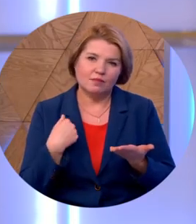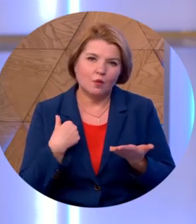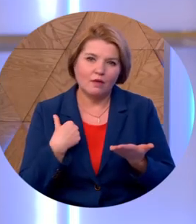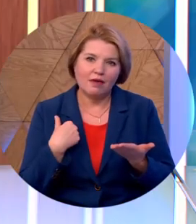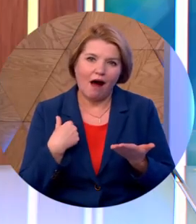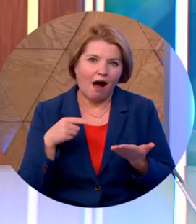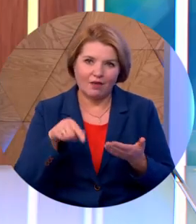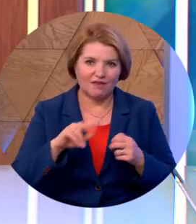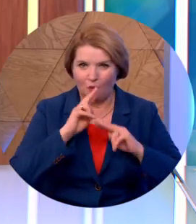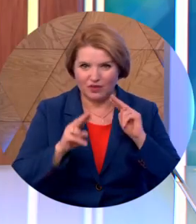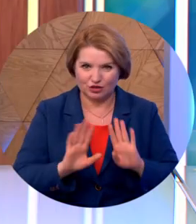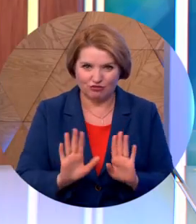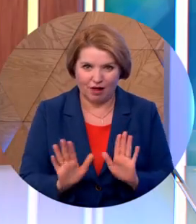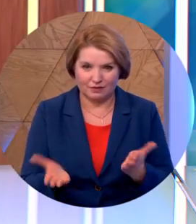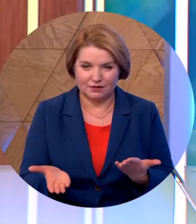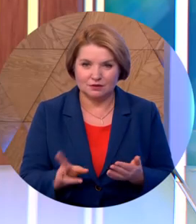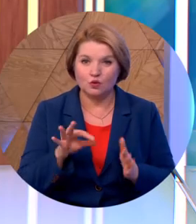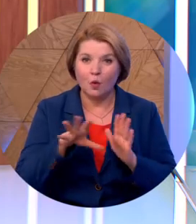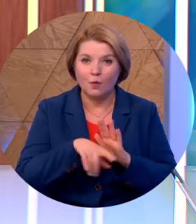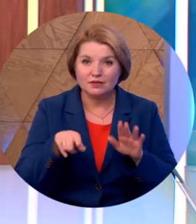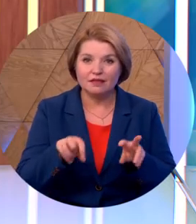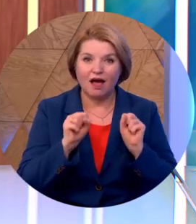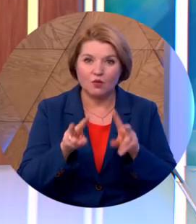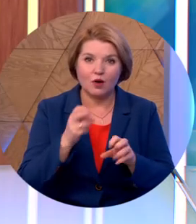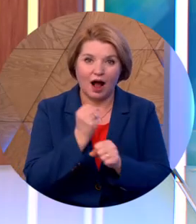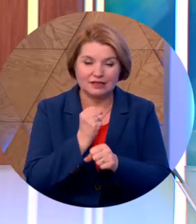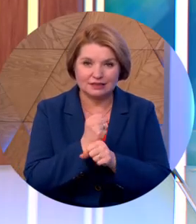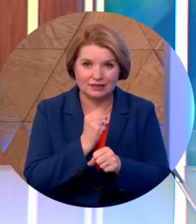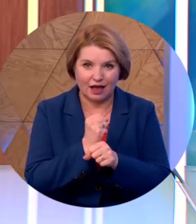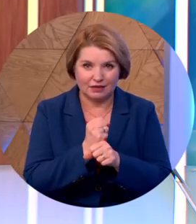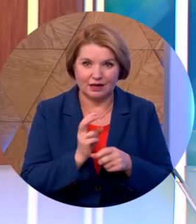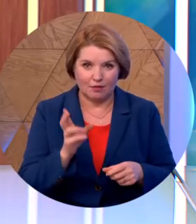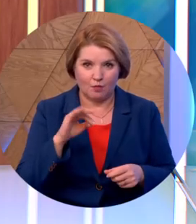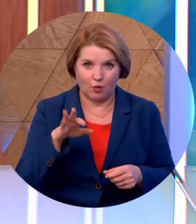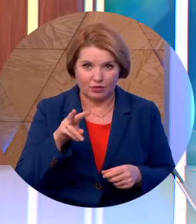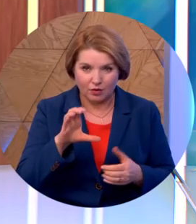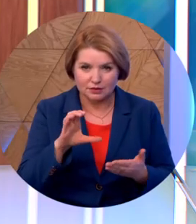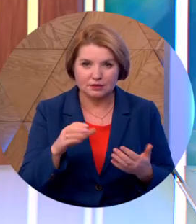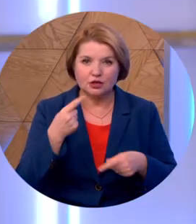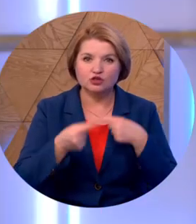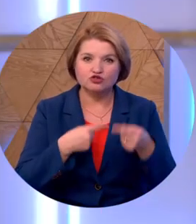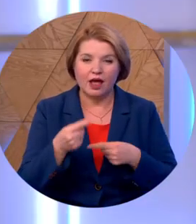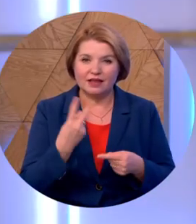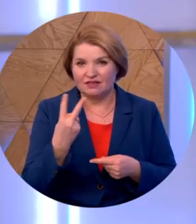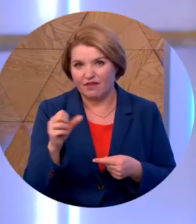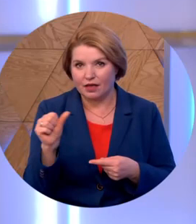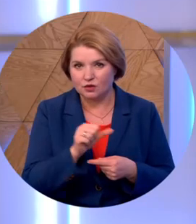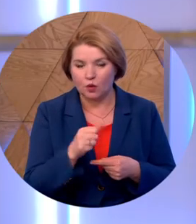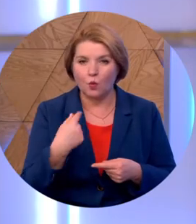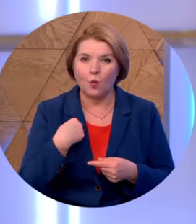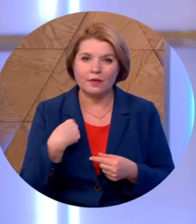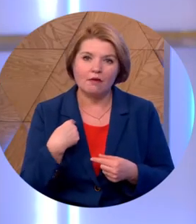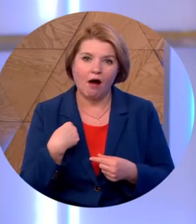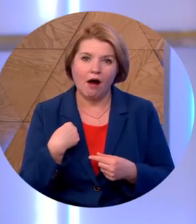на него не жалуюсь В общем после того как проколола через 2 недели у меня а подбородок начал а как